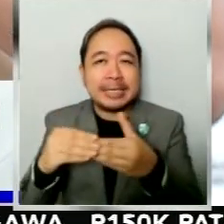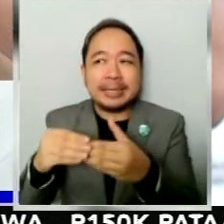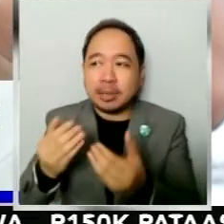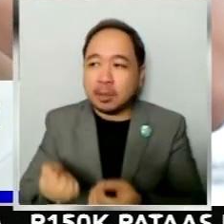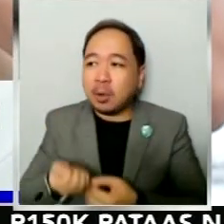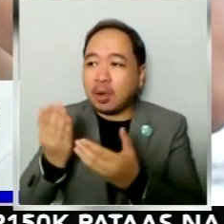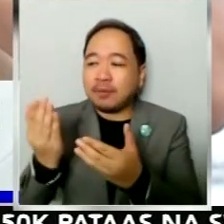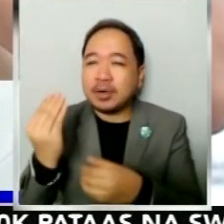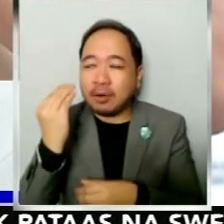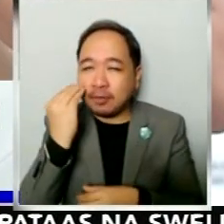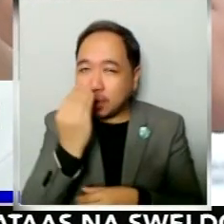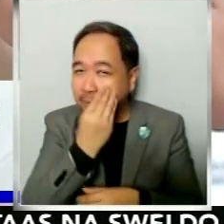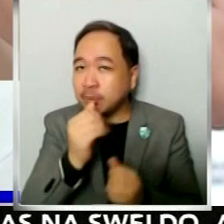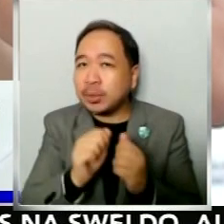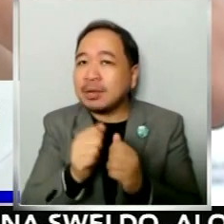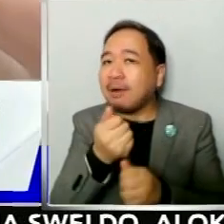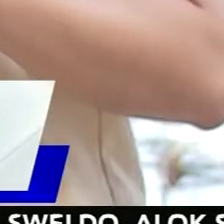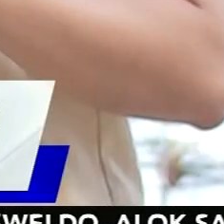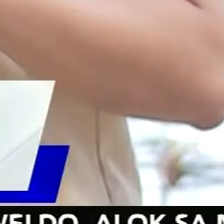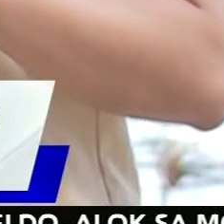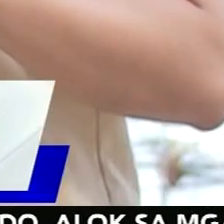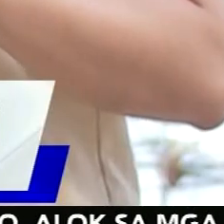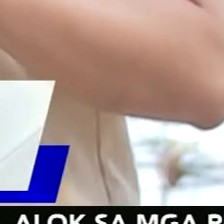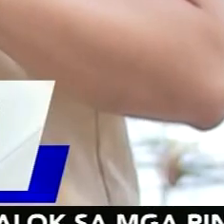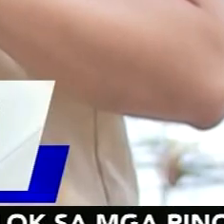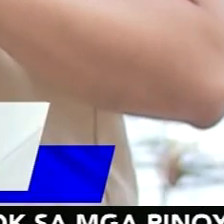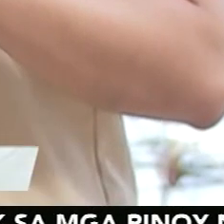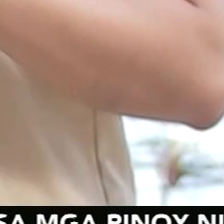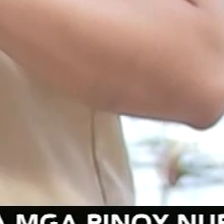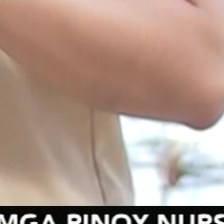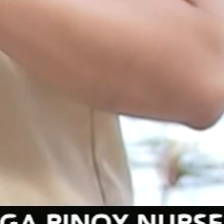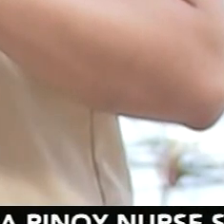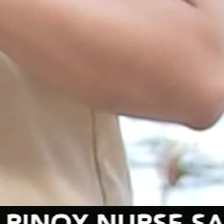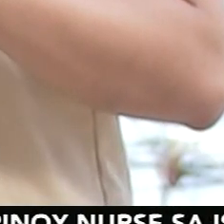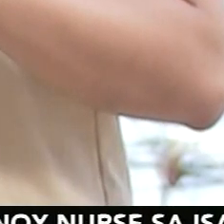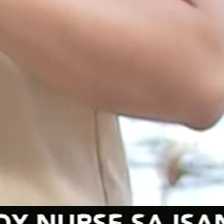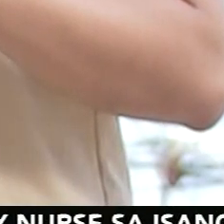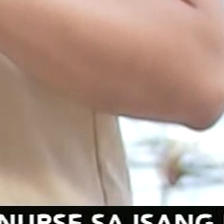Para sa GMA Integrated News, Ian Cruz, nakatutok 24 oras.